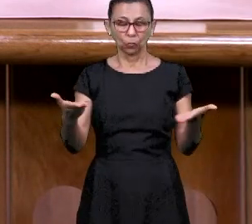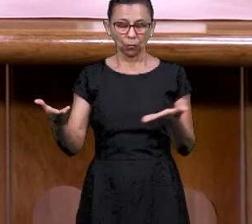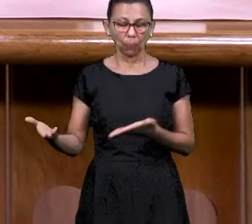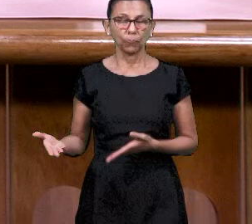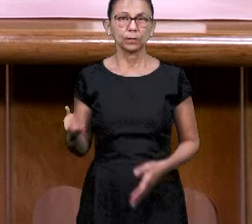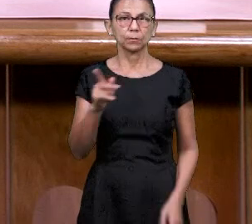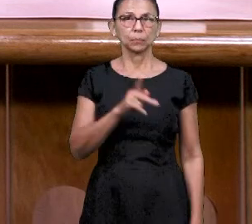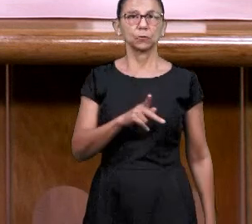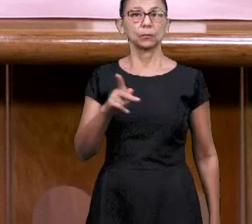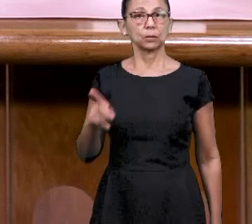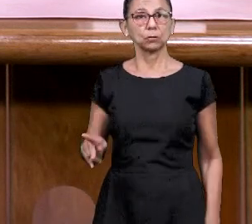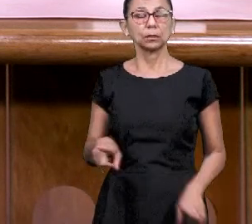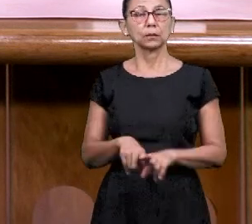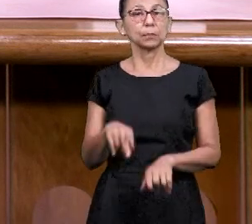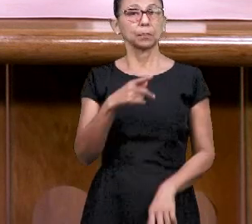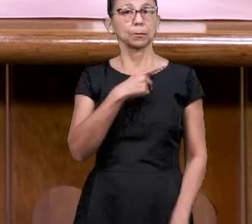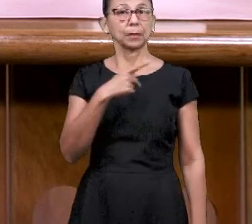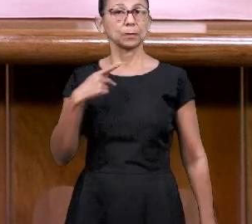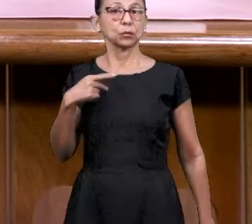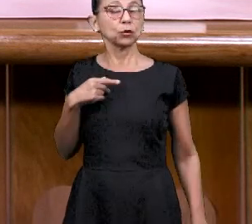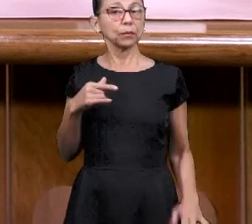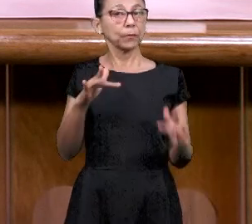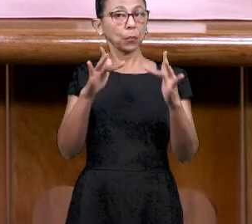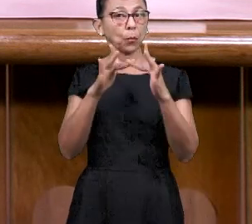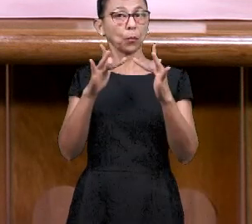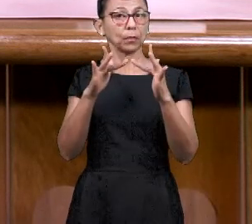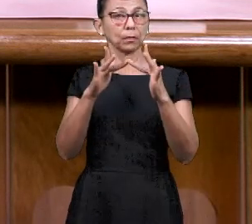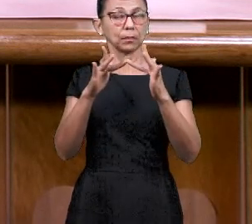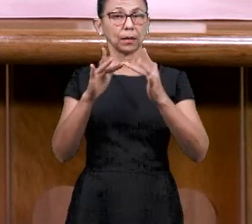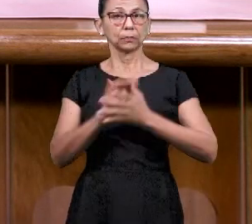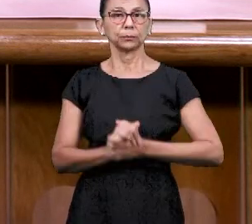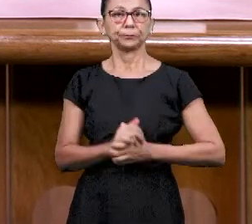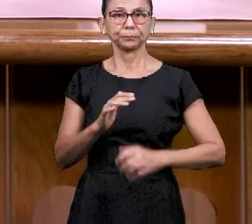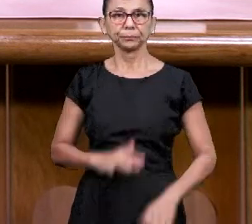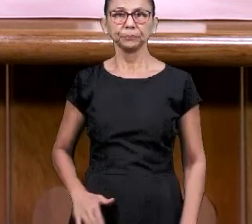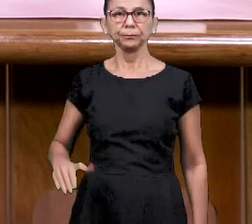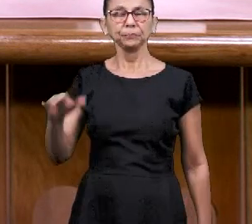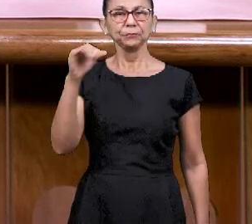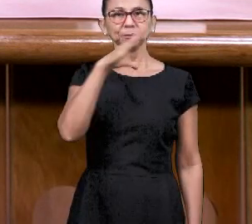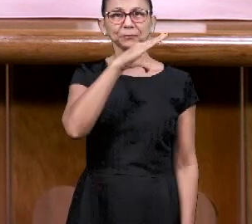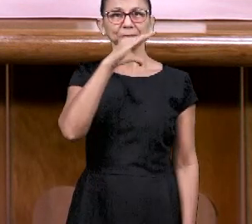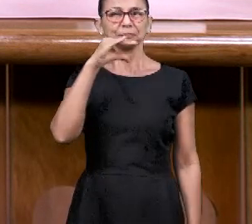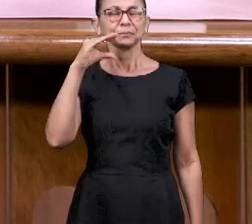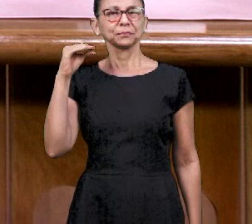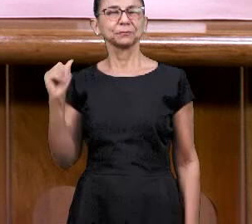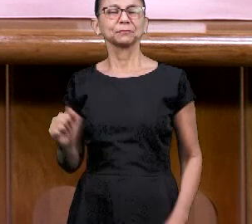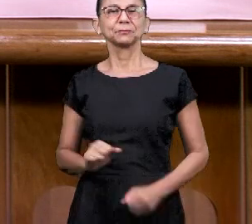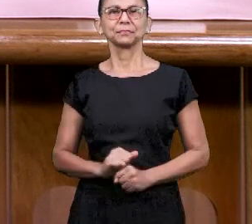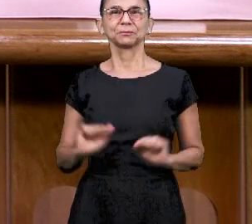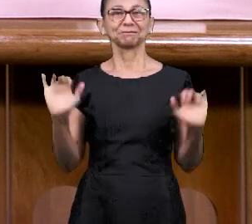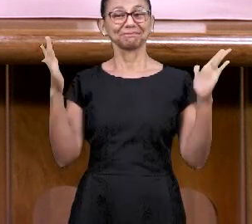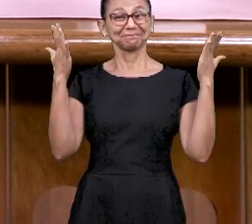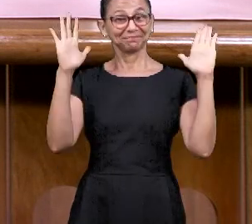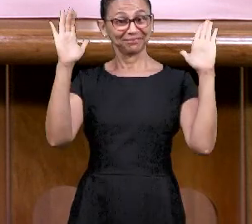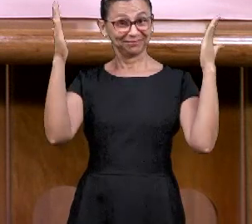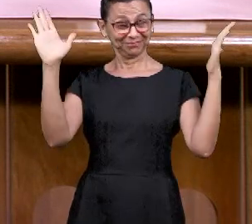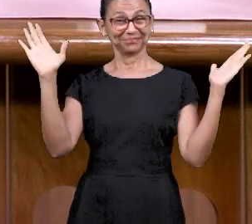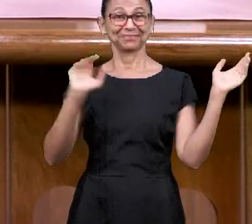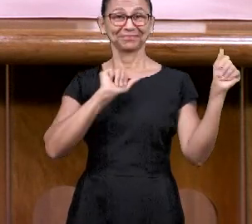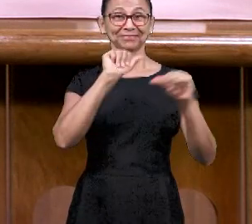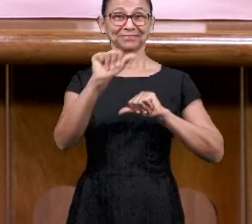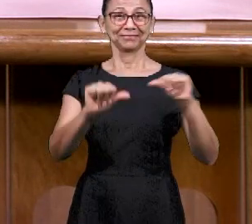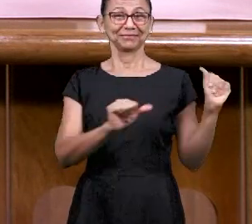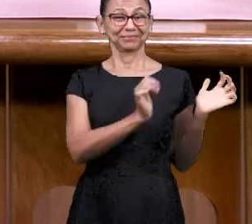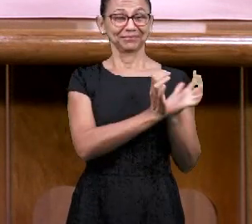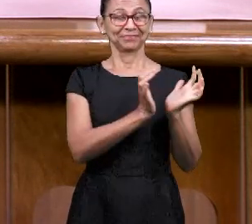sur tes servantes qui sont enceintes, afin que les enfants qui sont en gestation puissent naître avec bonne santé et joie